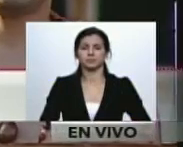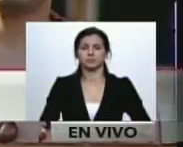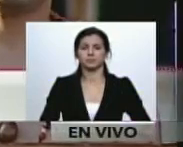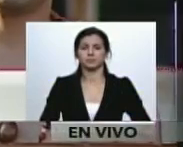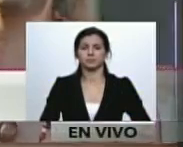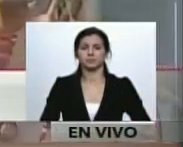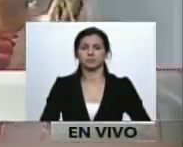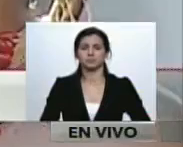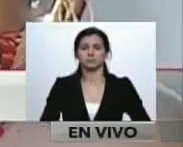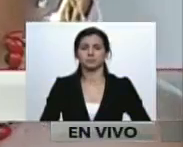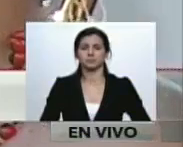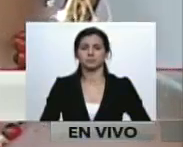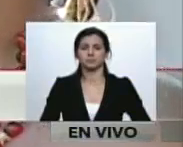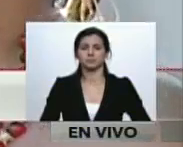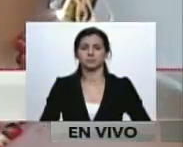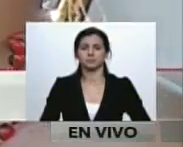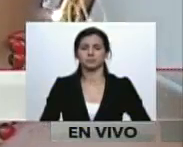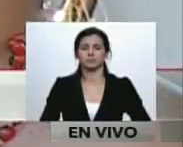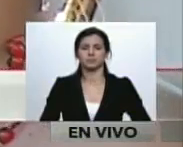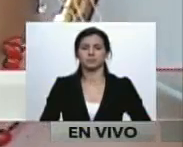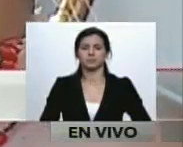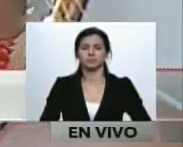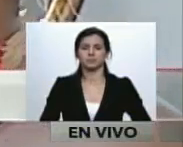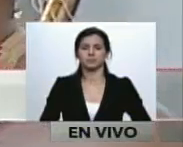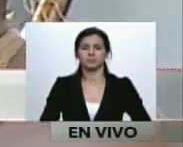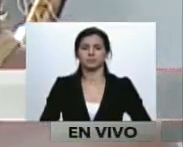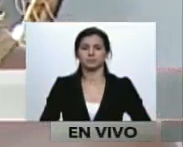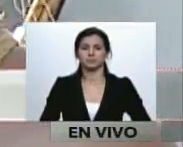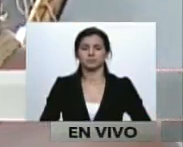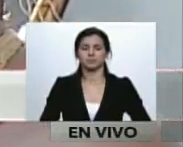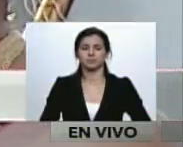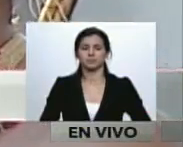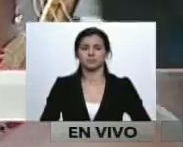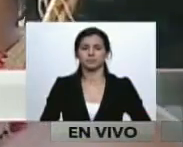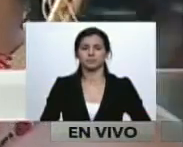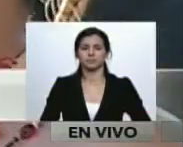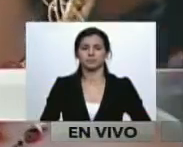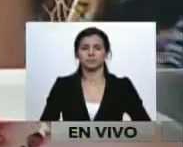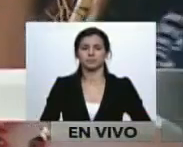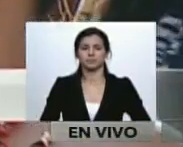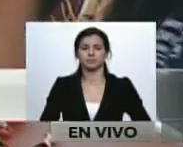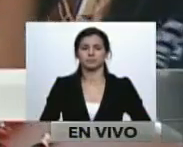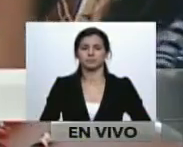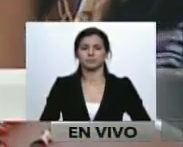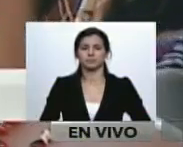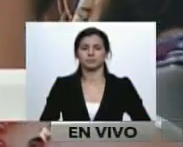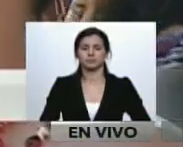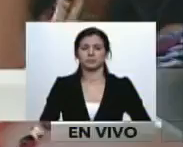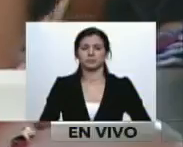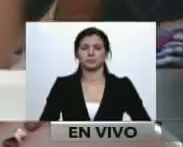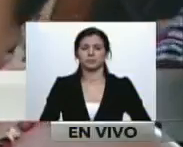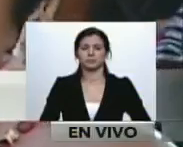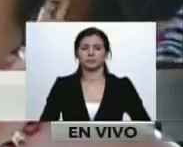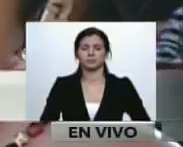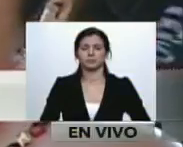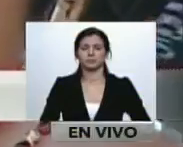Wakubena me pori, Apatana me pori,